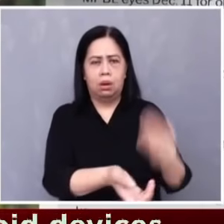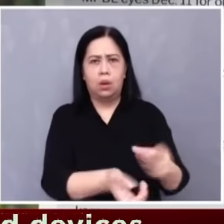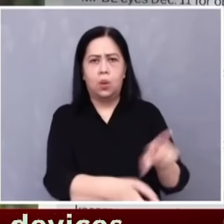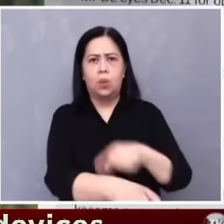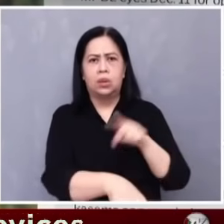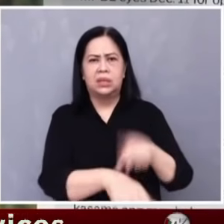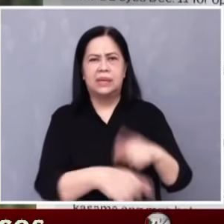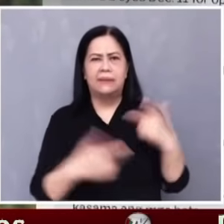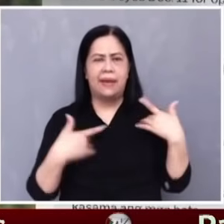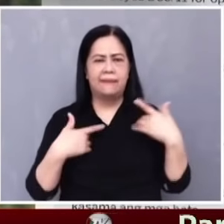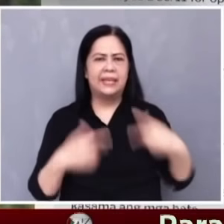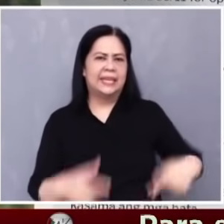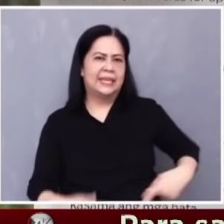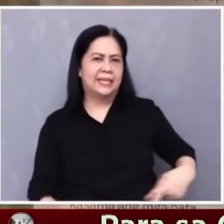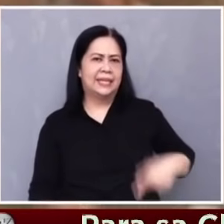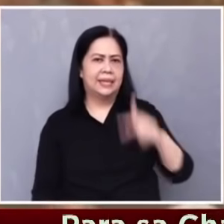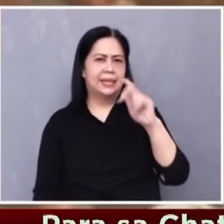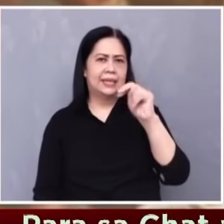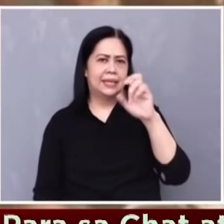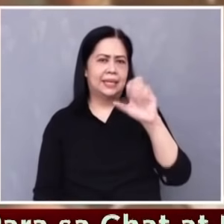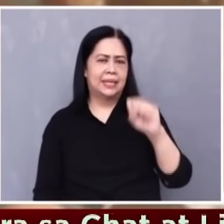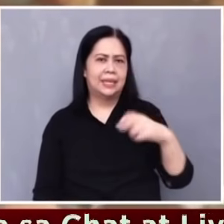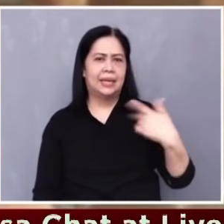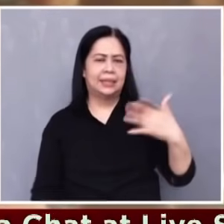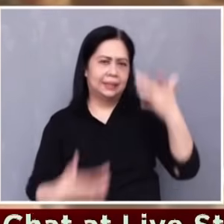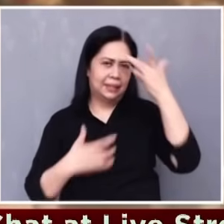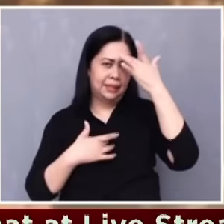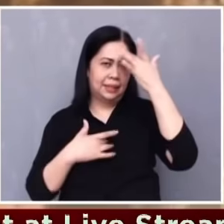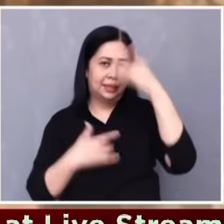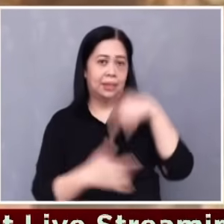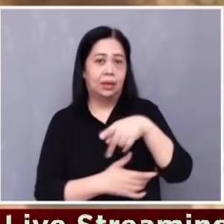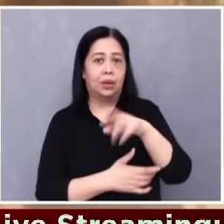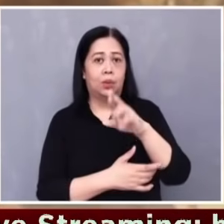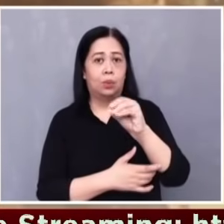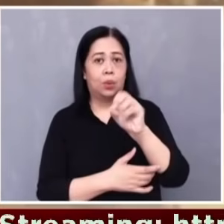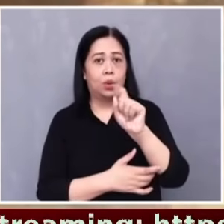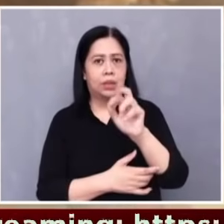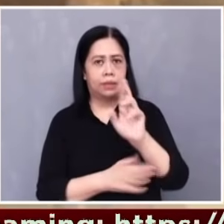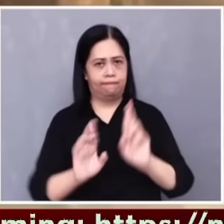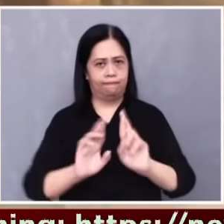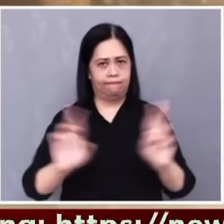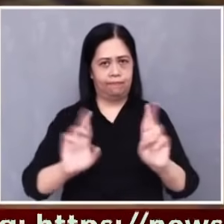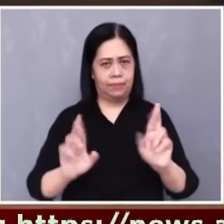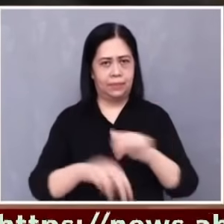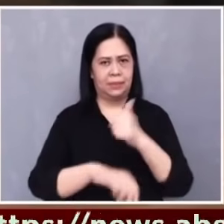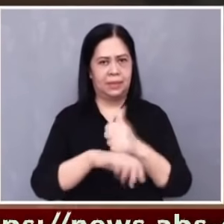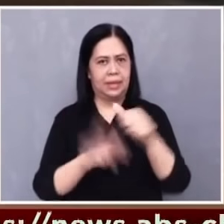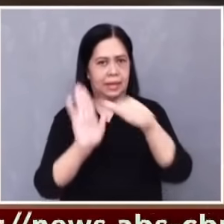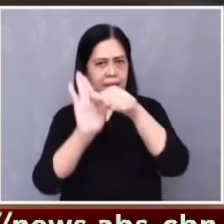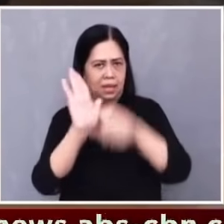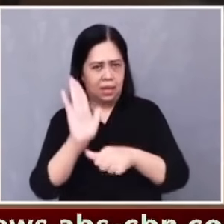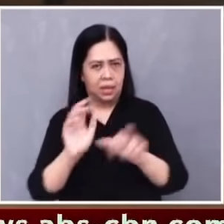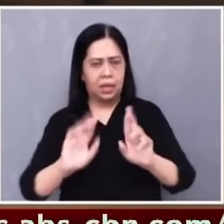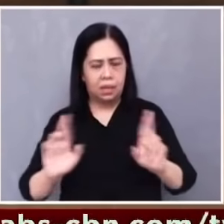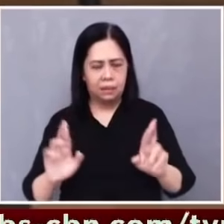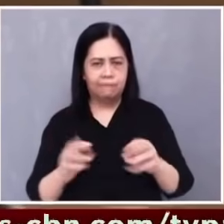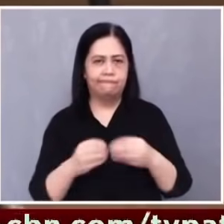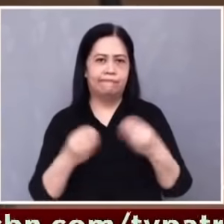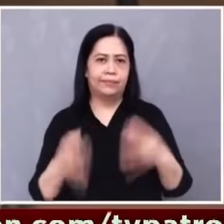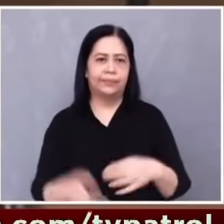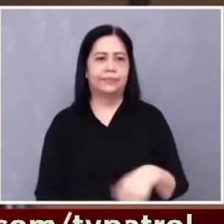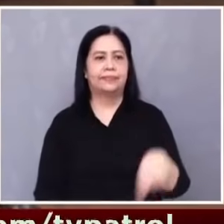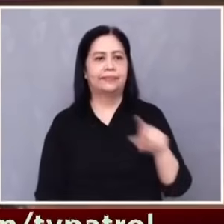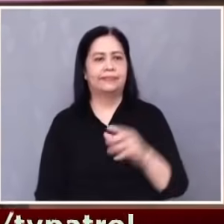ang kidney stones at sakit sa prostate. Hinanda pa naman daw nito ang sarili sa itinakdang operasyon sa kanya.